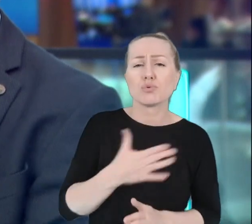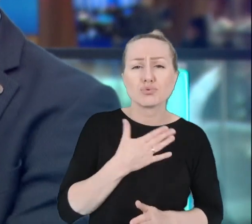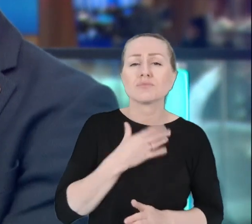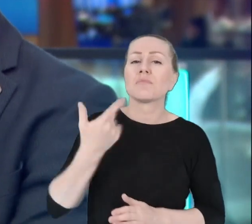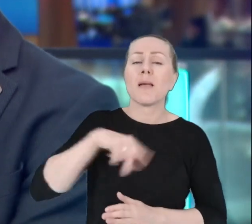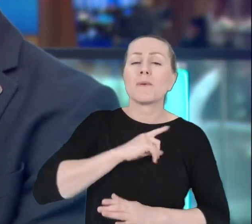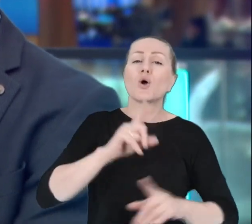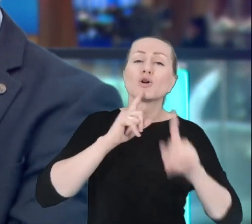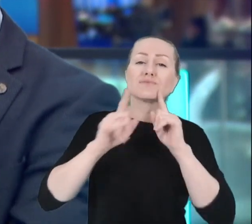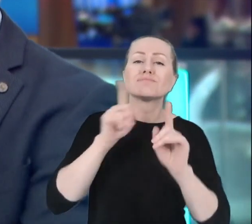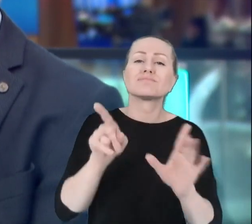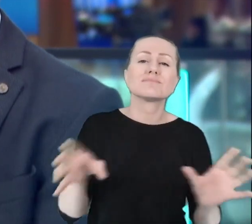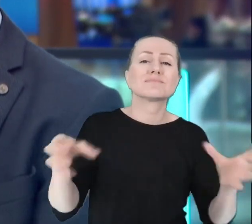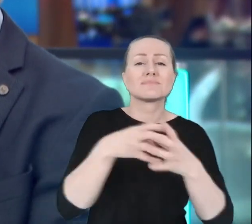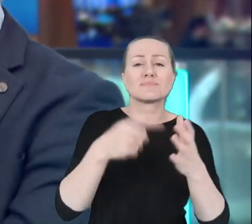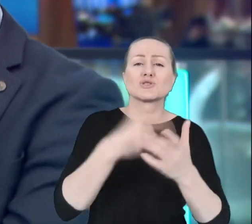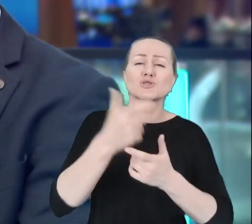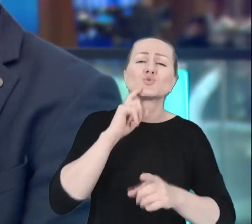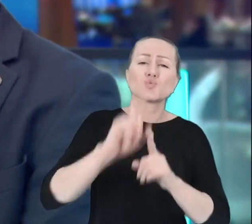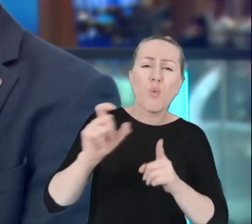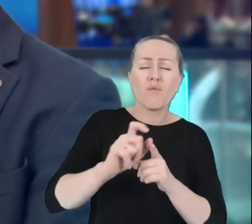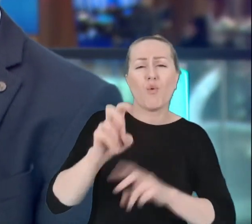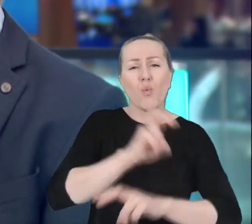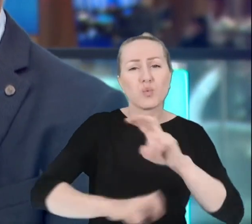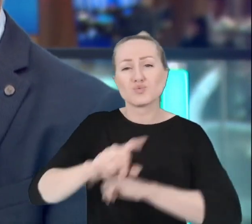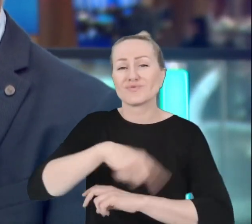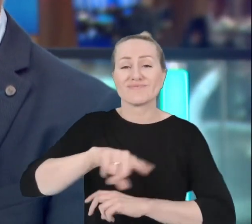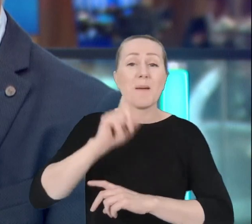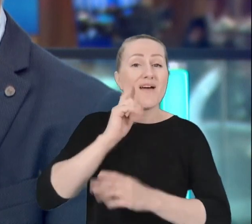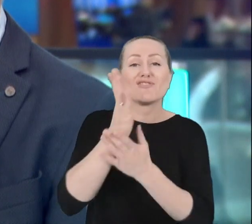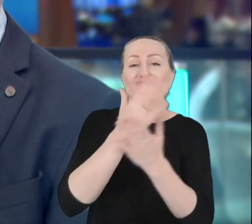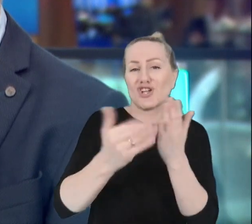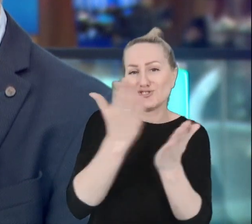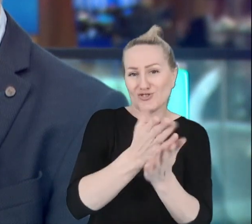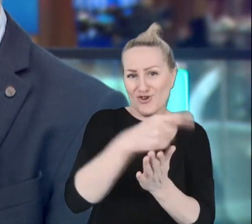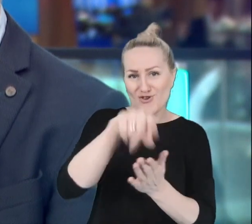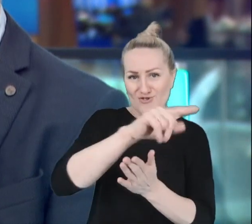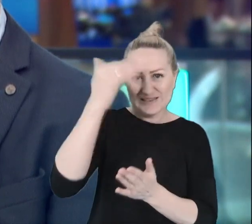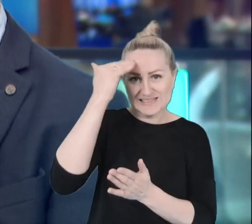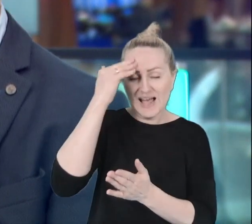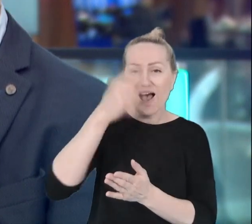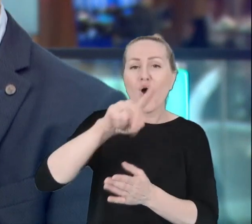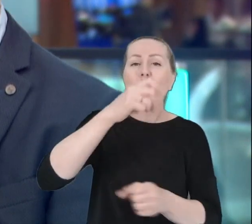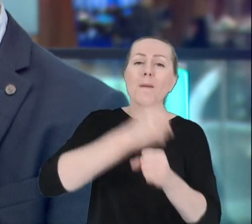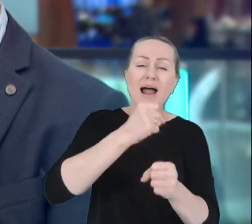pewnej bańce, używamy pojęć, które są używane przez tylko część osób, pracowniczek, pracowników.